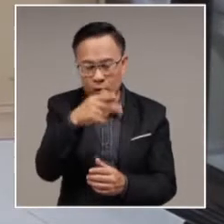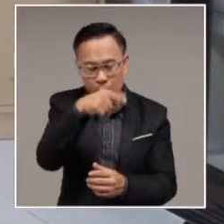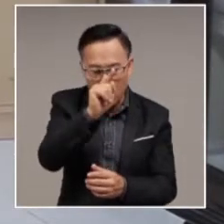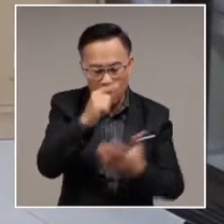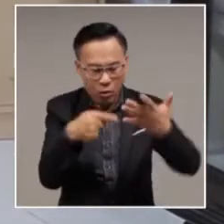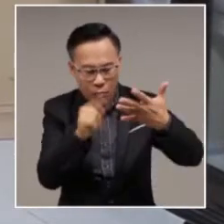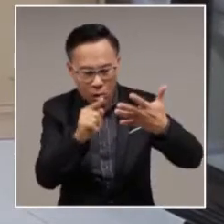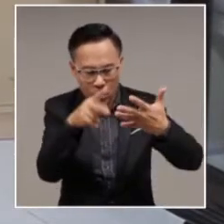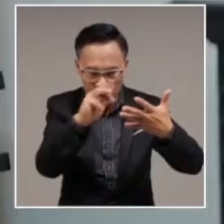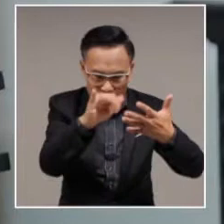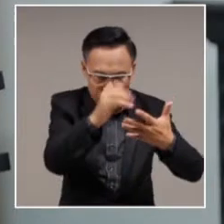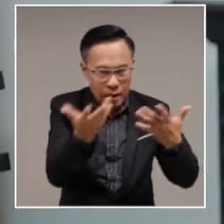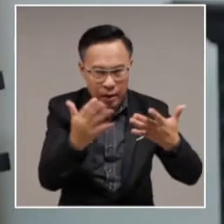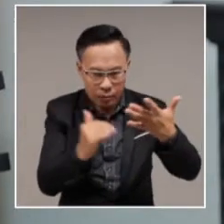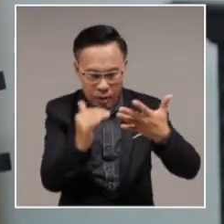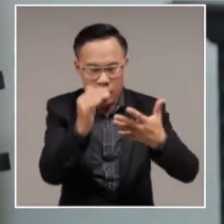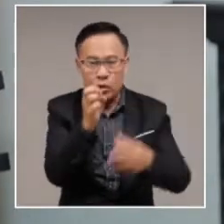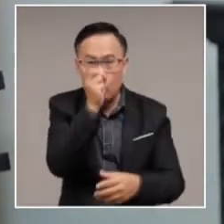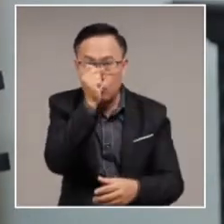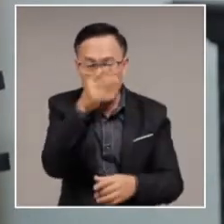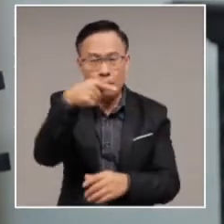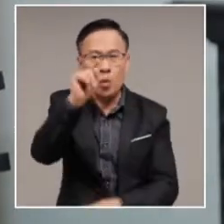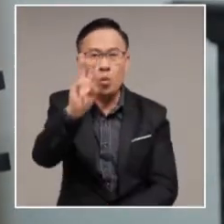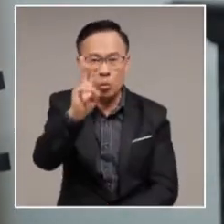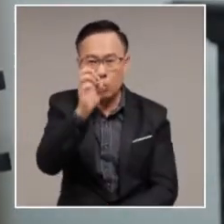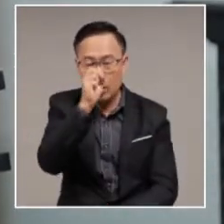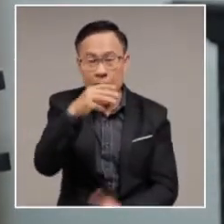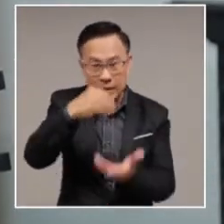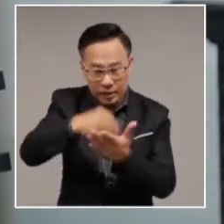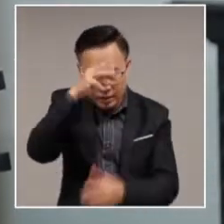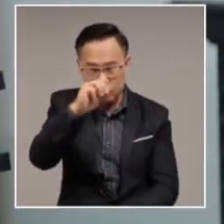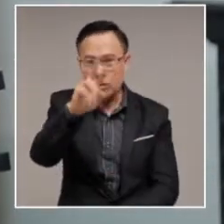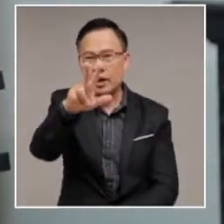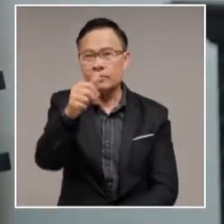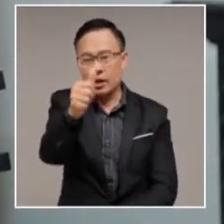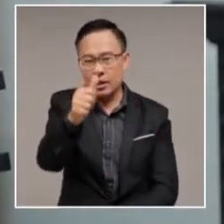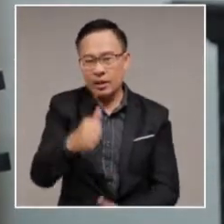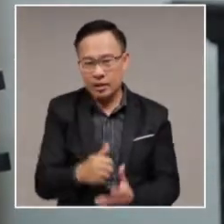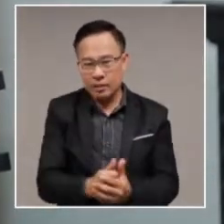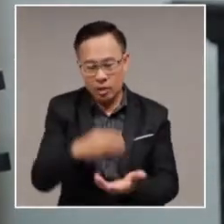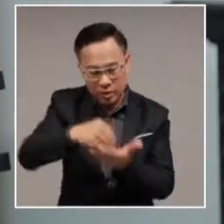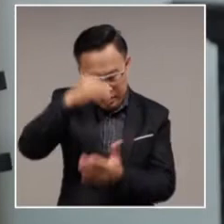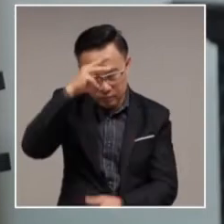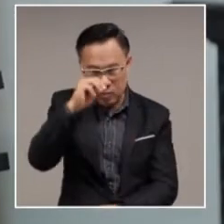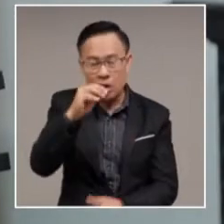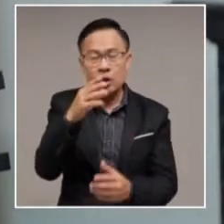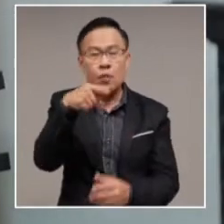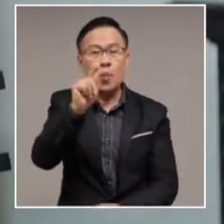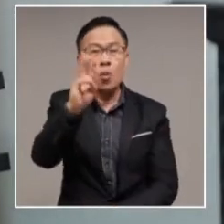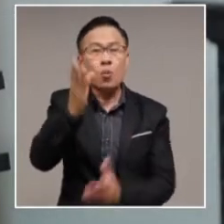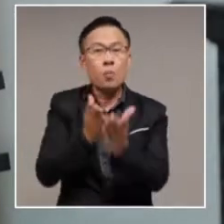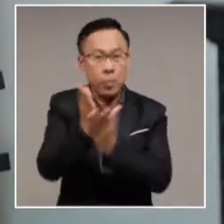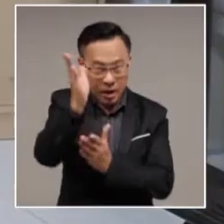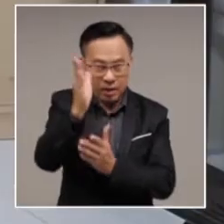ได้ขั้นไหนก็ขอเขาสอบป.6ด้วยคือเริ่มเรียนม.3เลยซึ่งก็ได้รับการสนับสนุนก็คือไม่เสียค่าเ